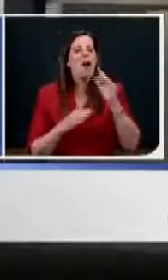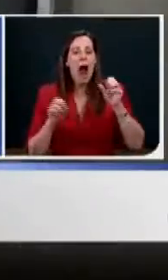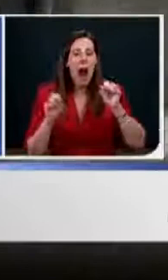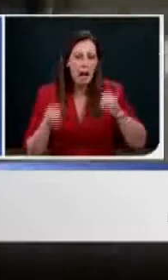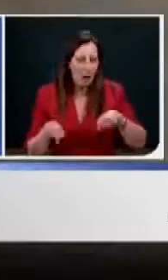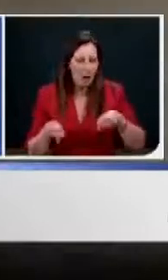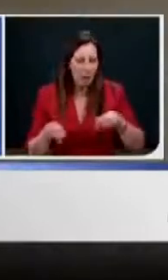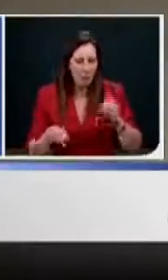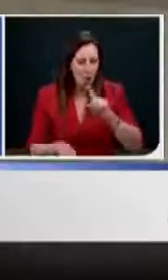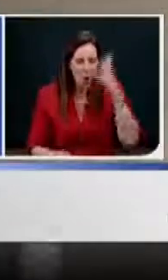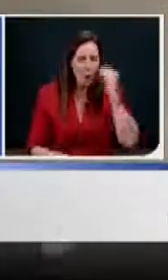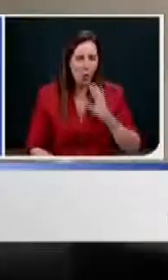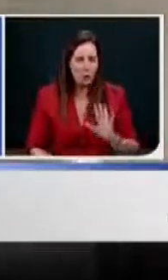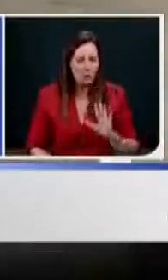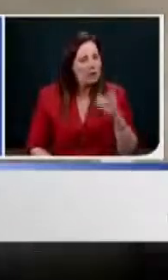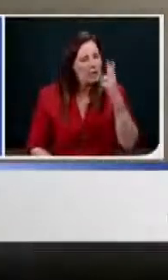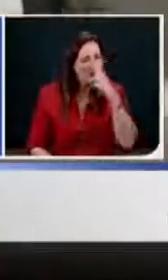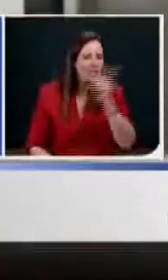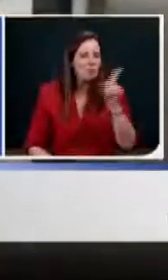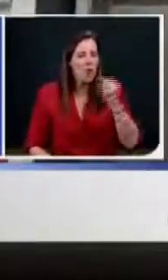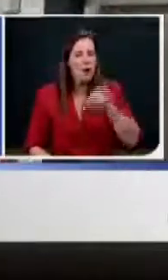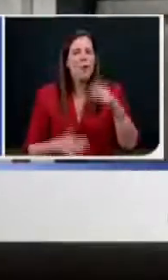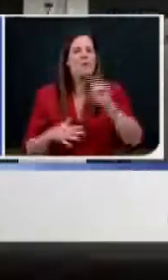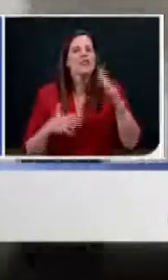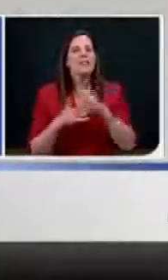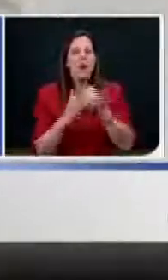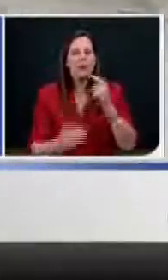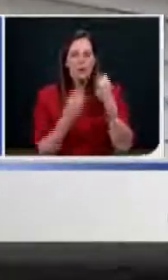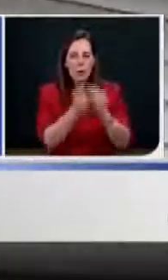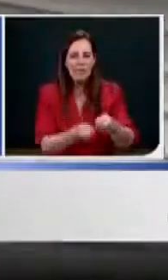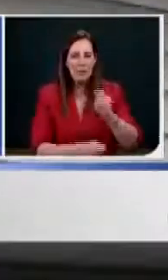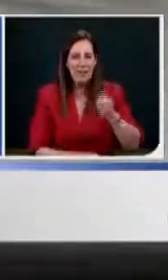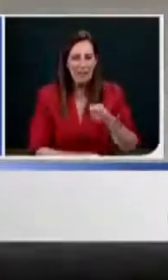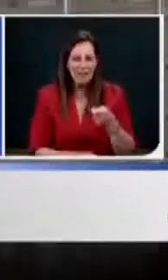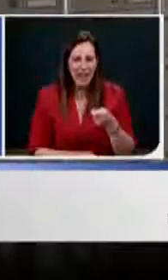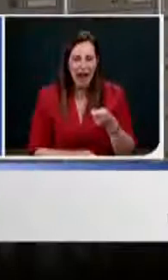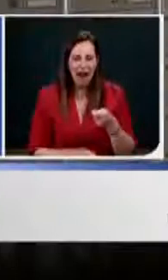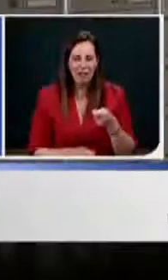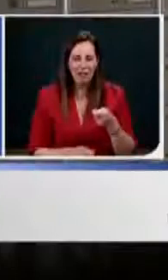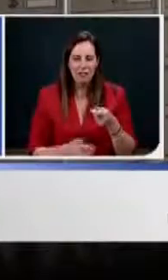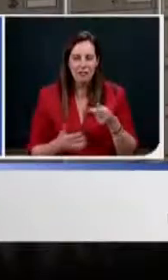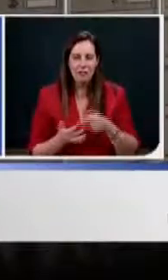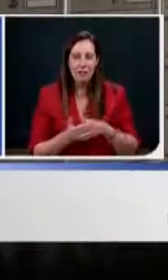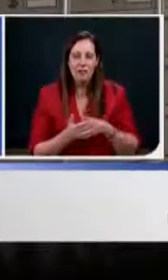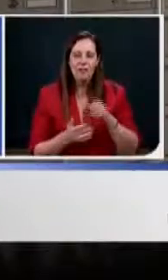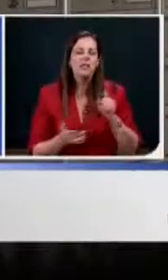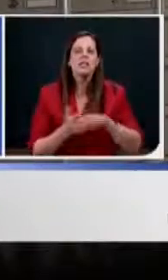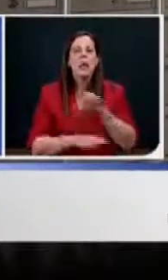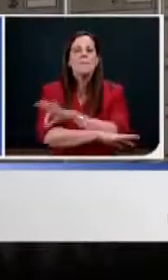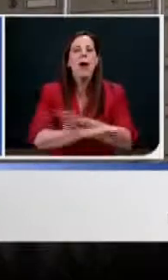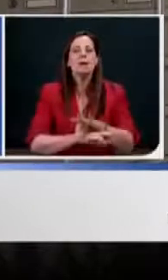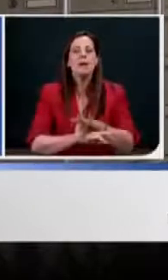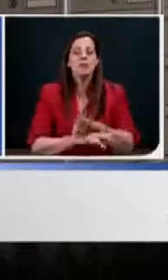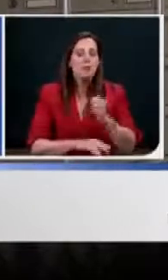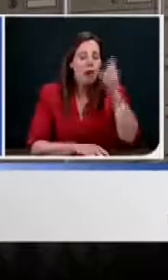לא כל כך מרוצים מזה ומנסים להימנע מזה, שאסור לו להכניס מהנדס ניטרלי, אם בן אדם